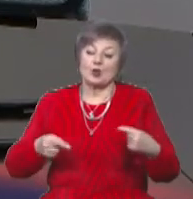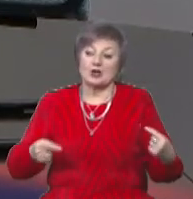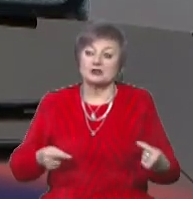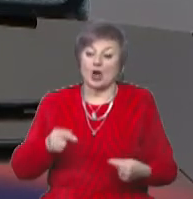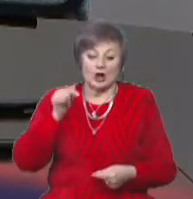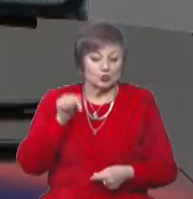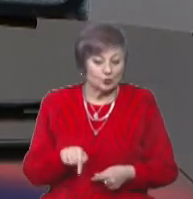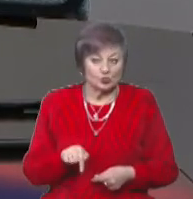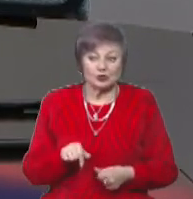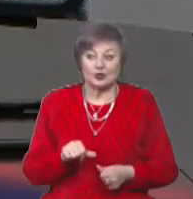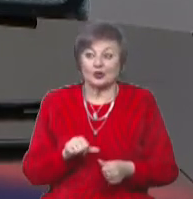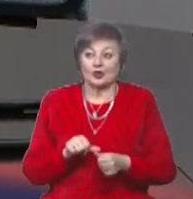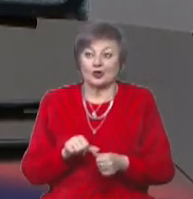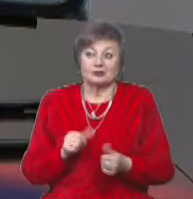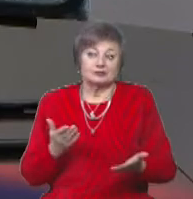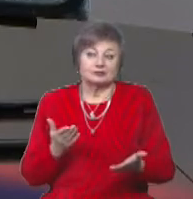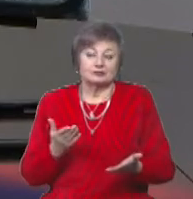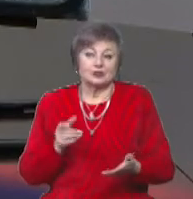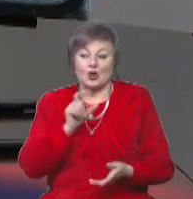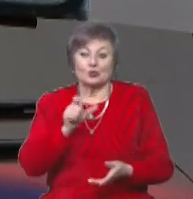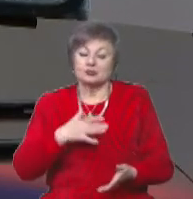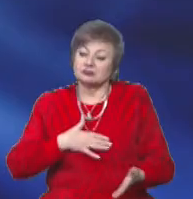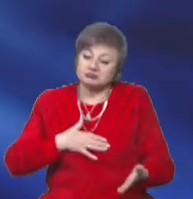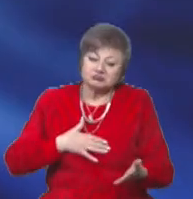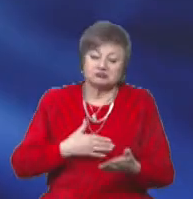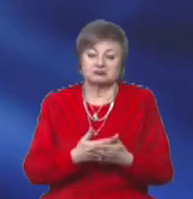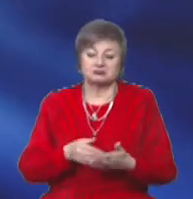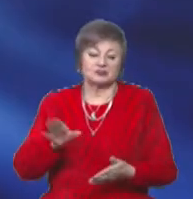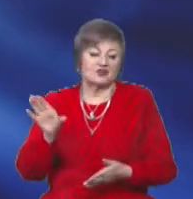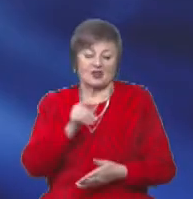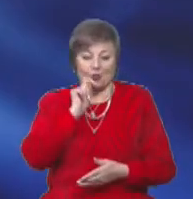Але тут, коли відгукується, ну, майже вся